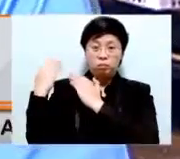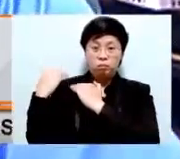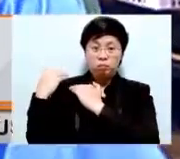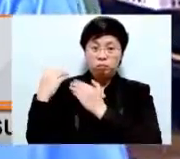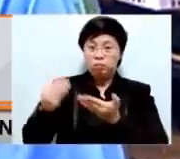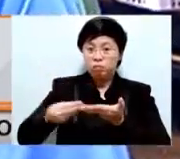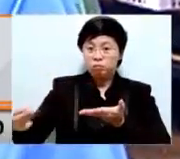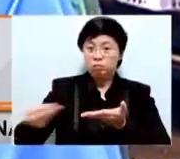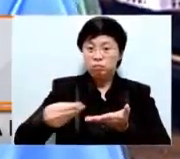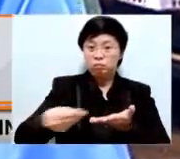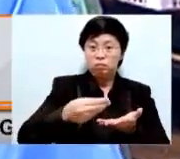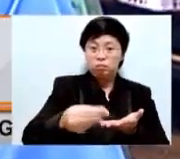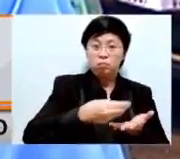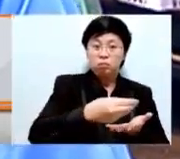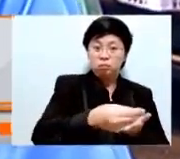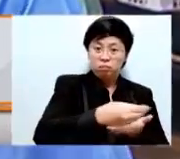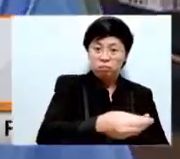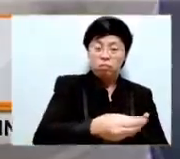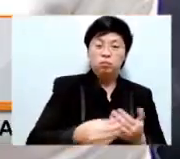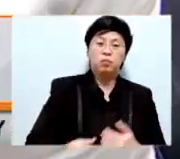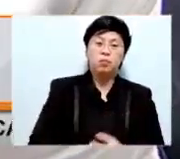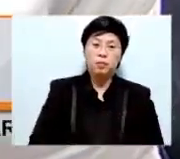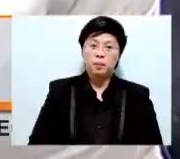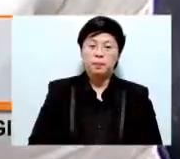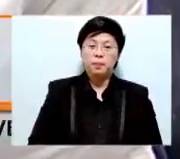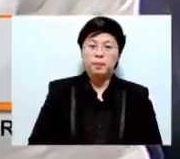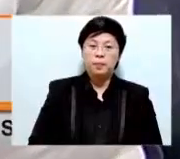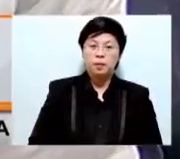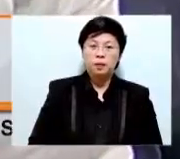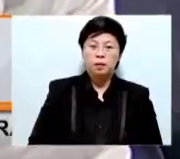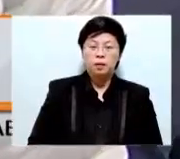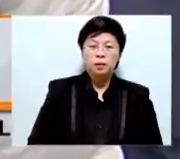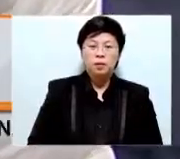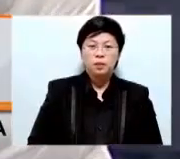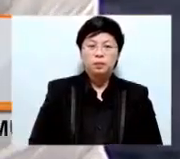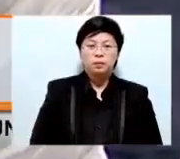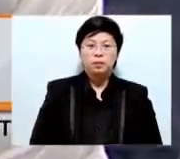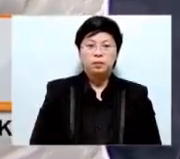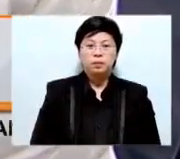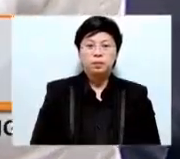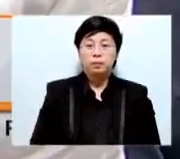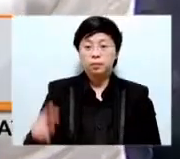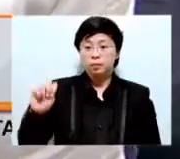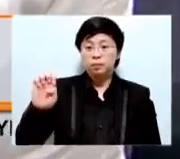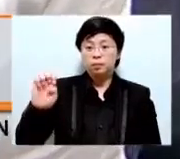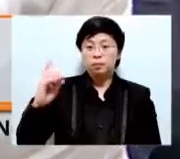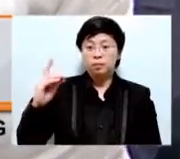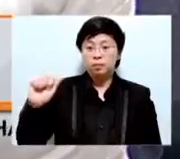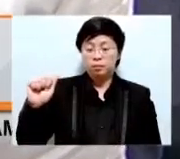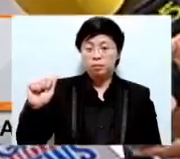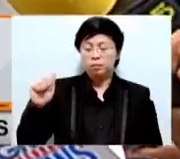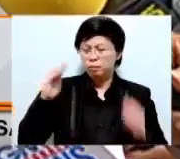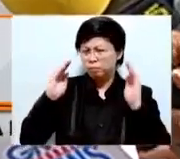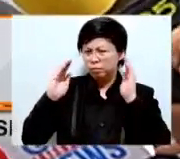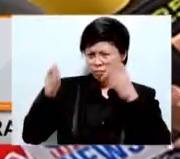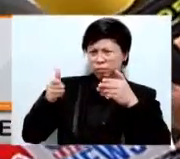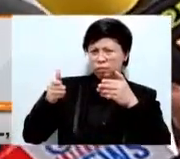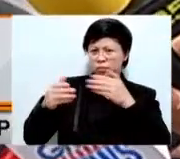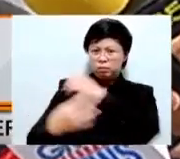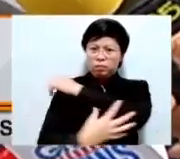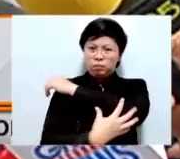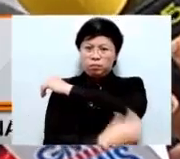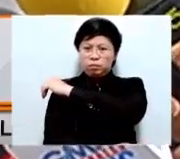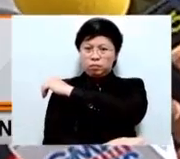na ibibigay sa amin. Ayon sa NEDA, tinututukan na raw nila ang problemang yan sa ilalim